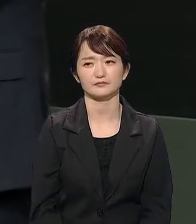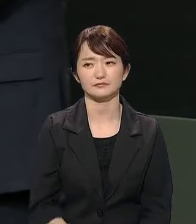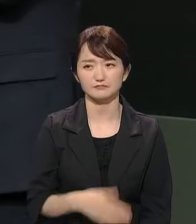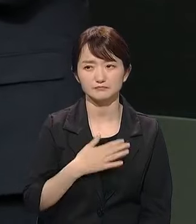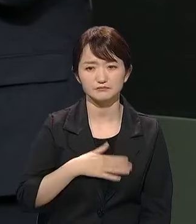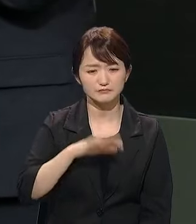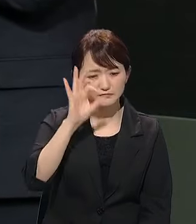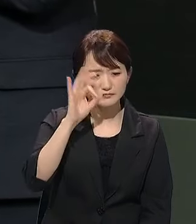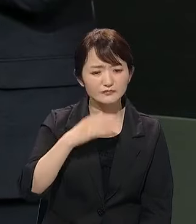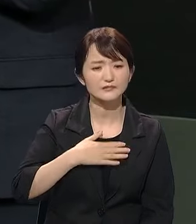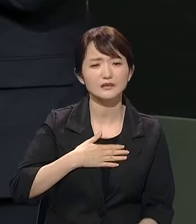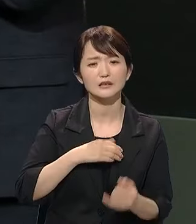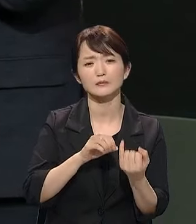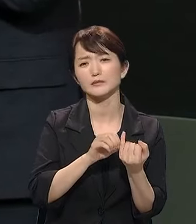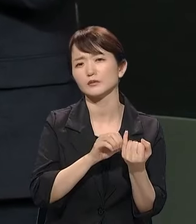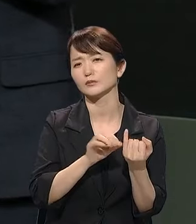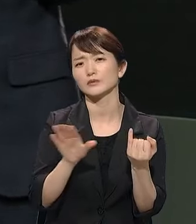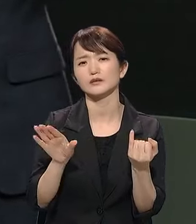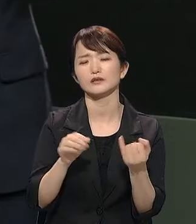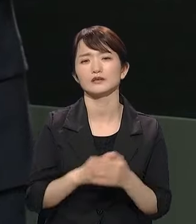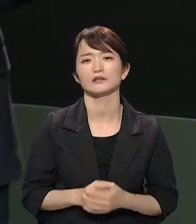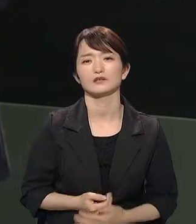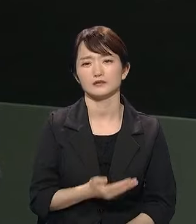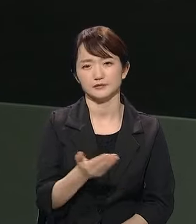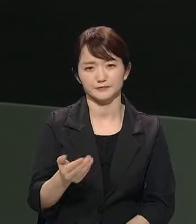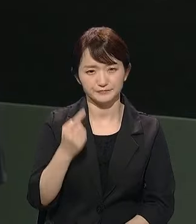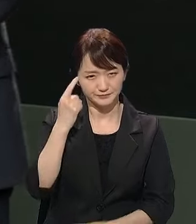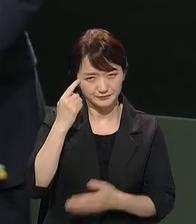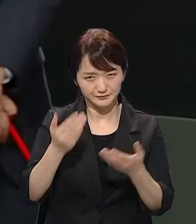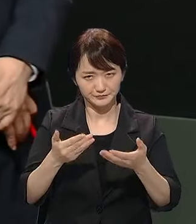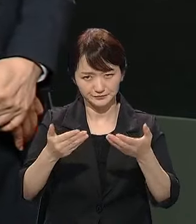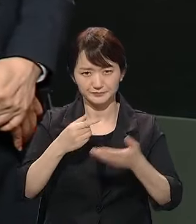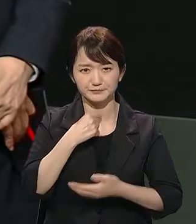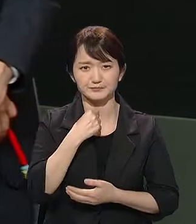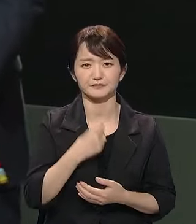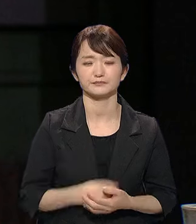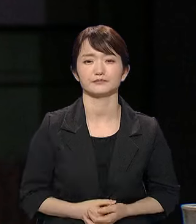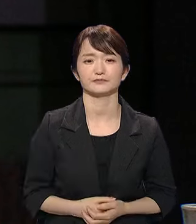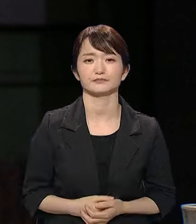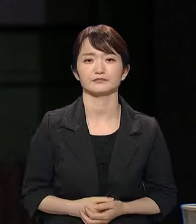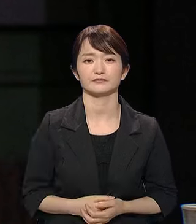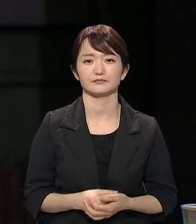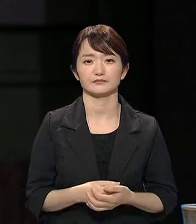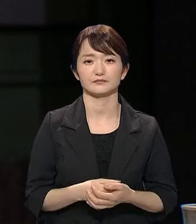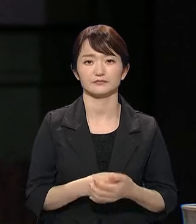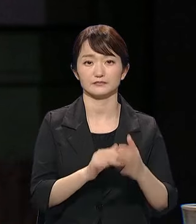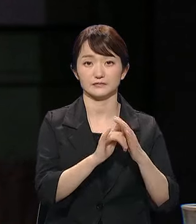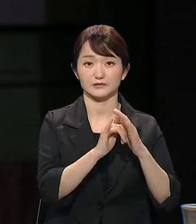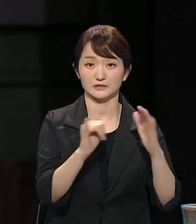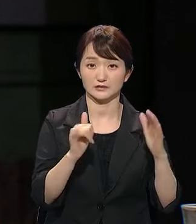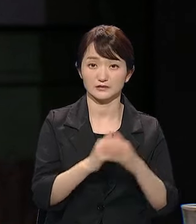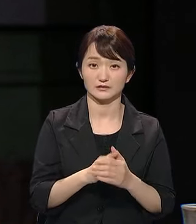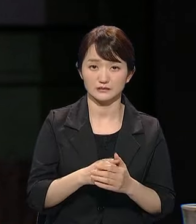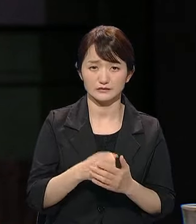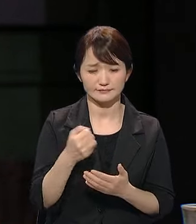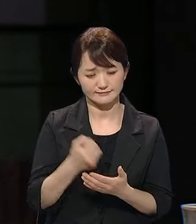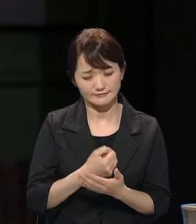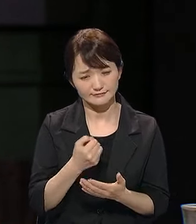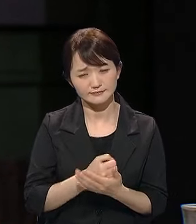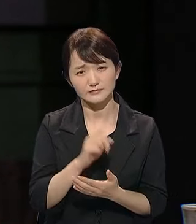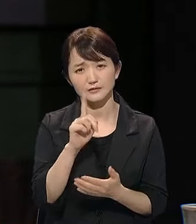알고 보니 나만 왕따다 자 집단 지성의 판단을 받아보고 싶으시대요네 최근 가족들에게 크게 서운하다는 사연입니다